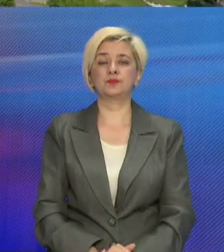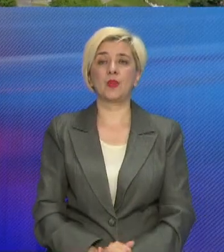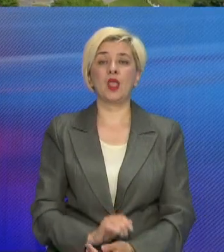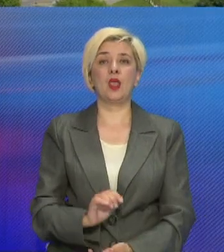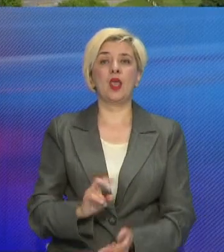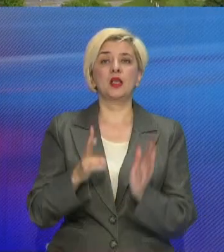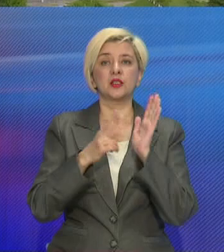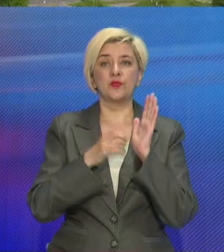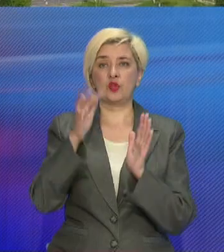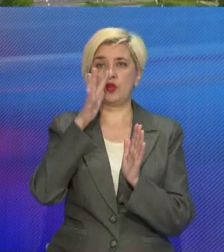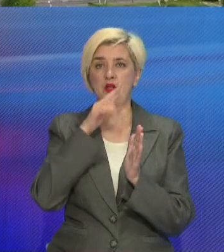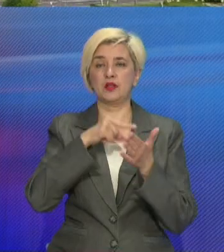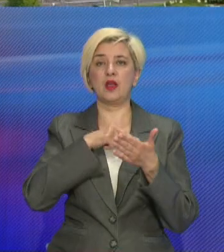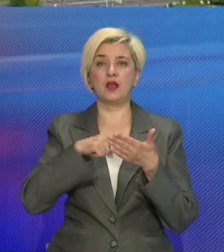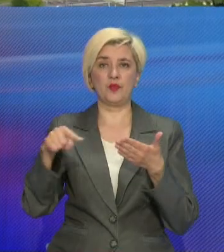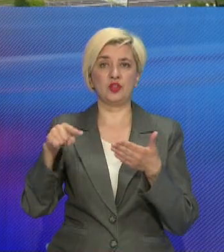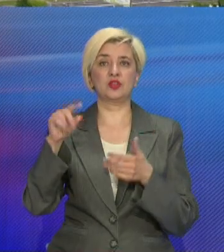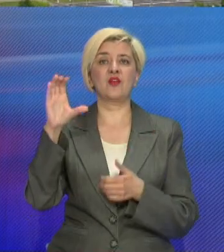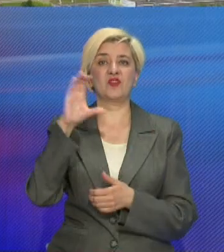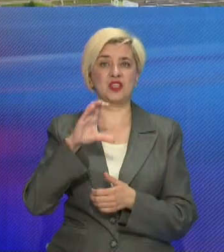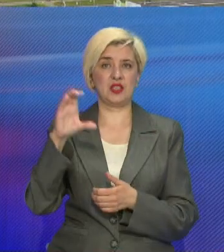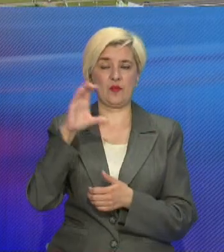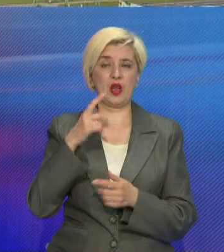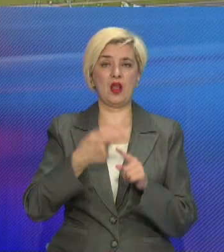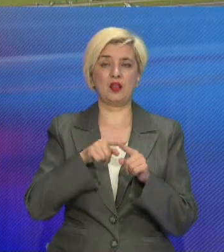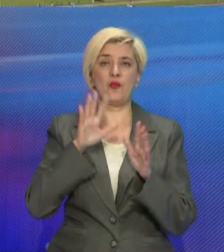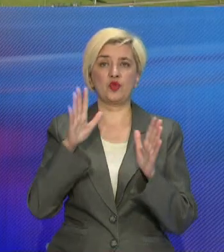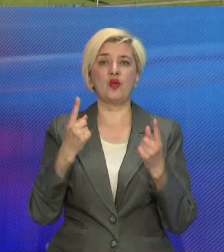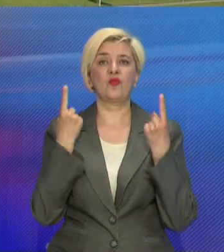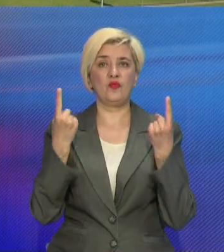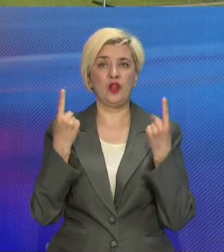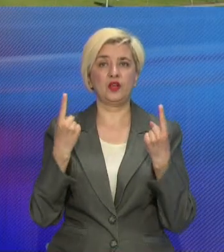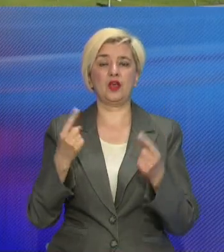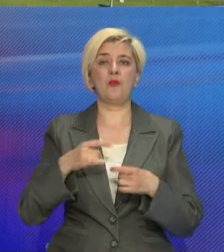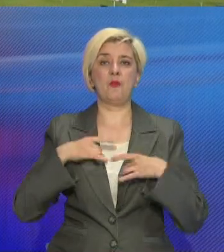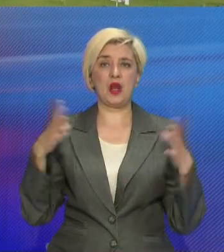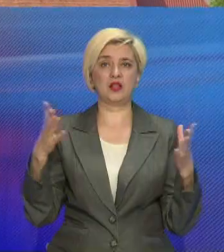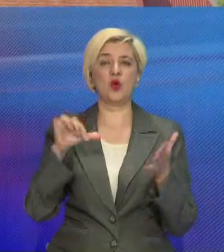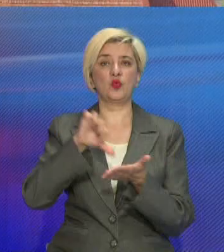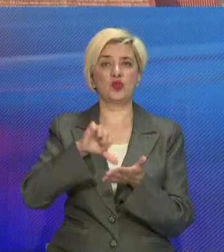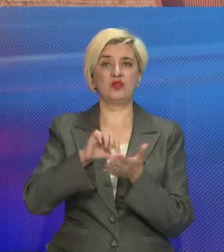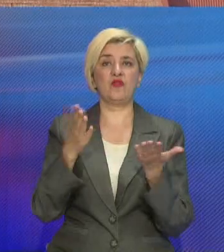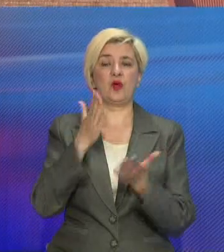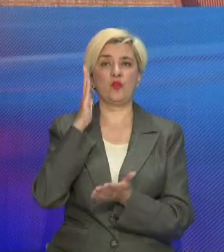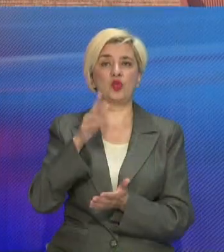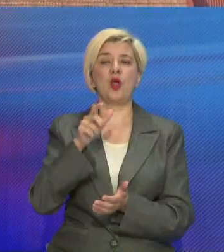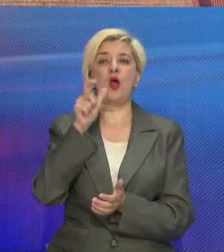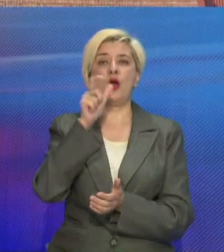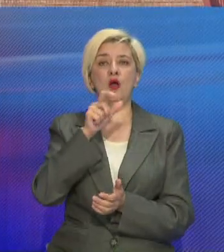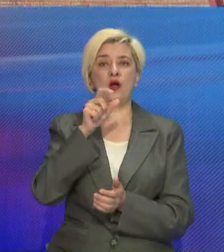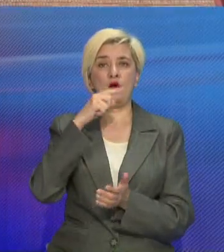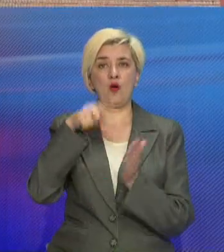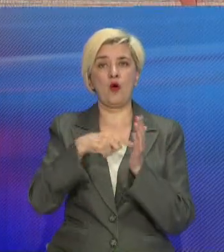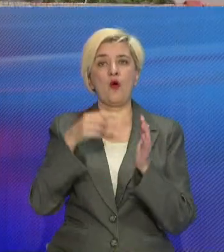Нагадаем, 700-годзе Ліды адзначыць у верасні. Гэта будзе вялікае гучнае свята, удзел у якім прымуць не толькі гараджане, але і госці